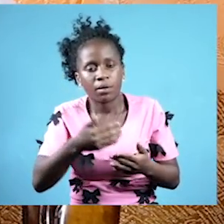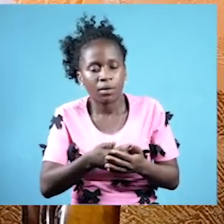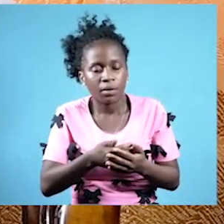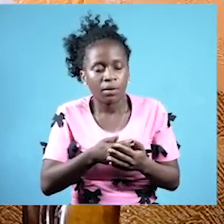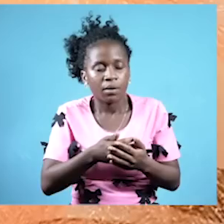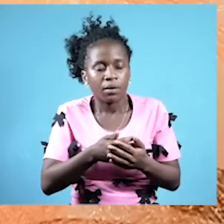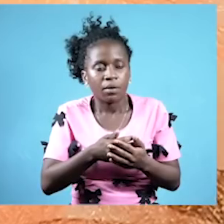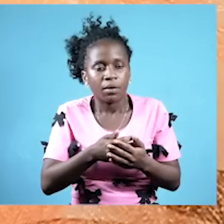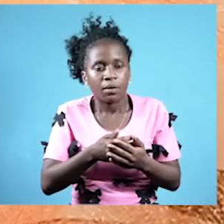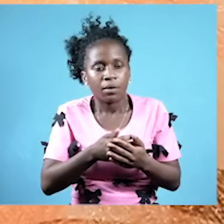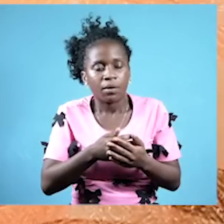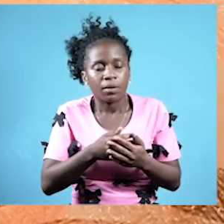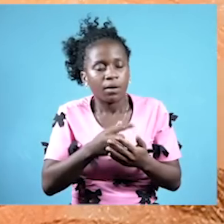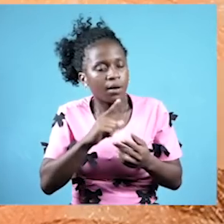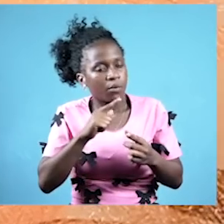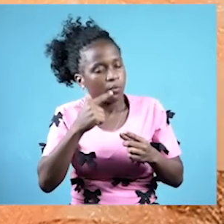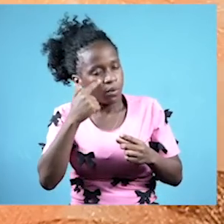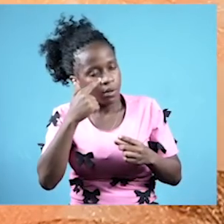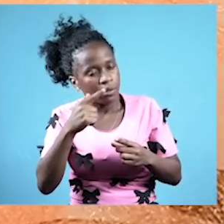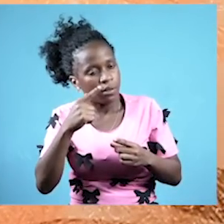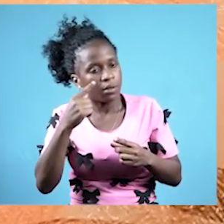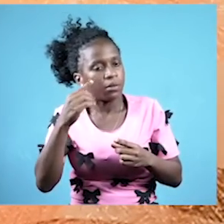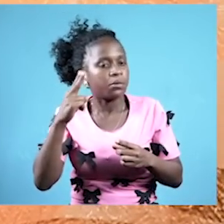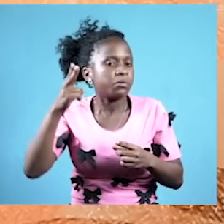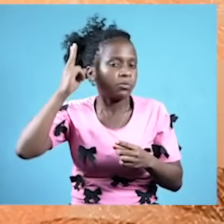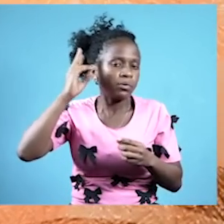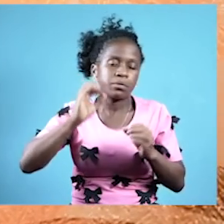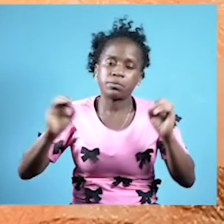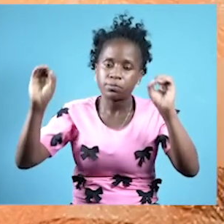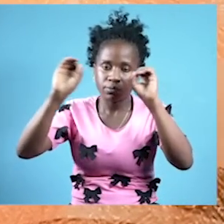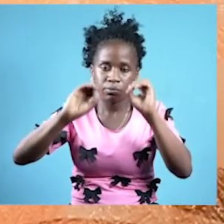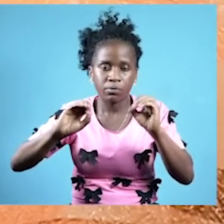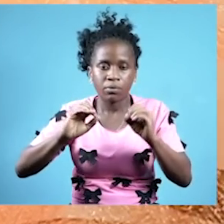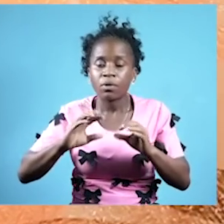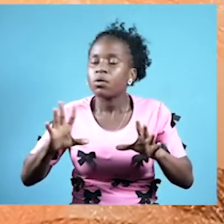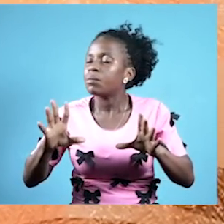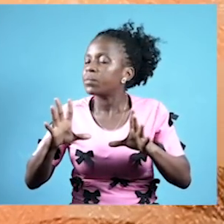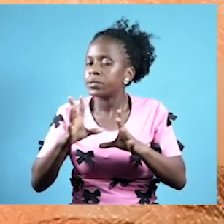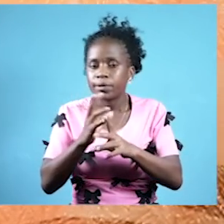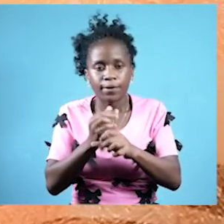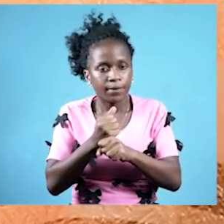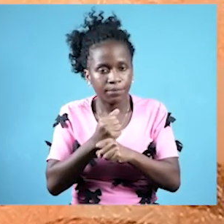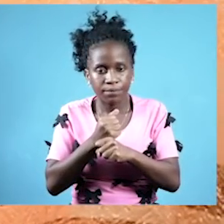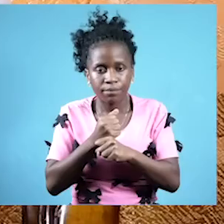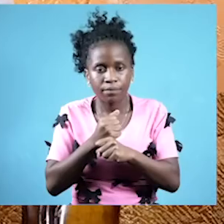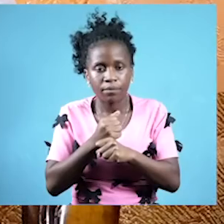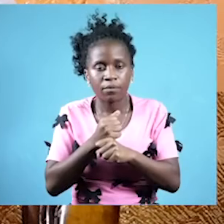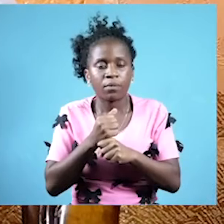Walipatikana kwa mfano mwaka 2017, actually kuanzia